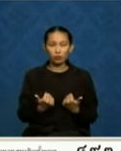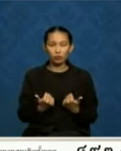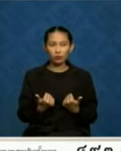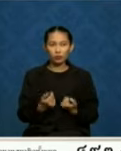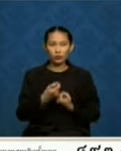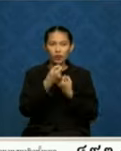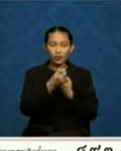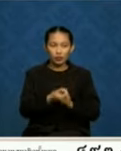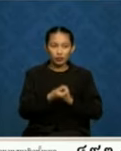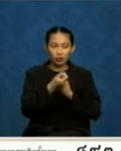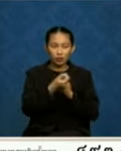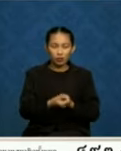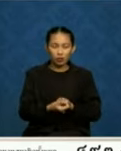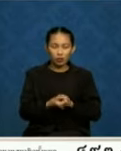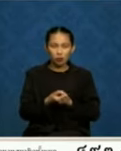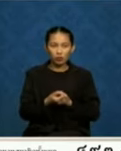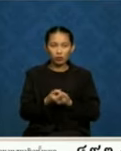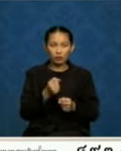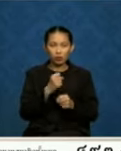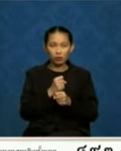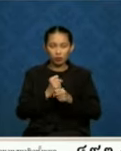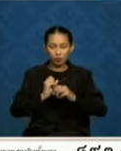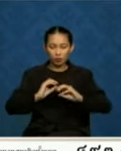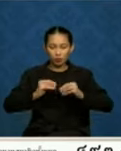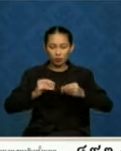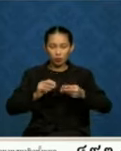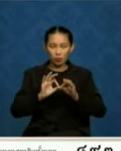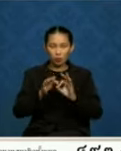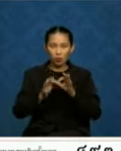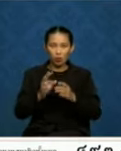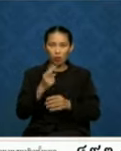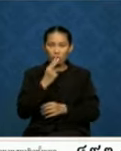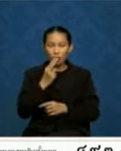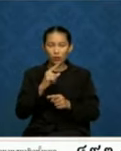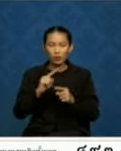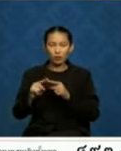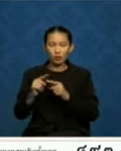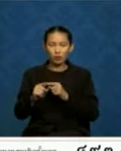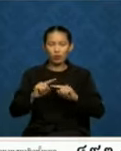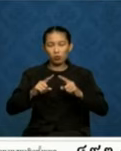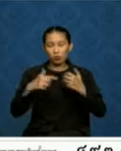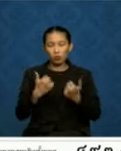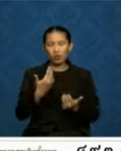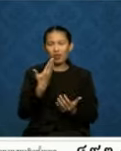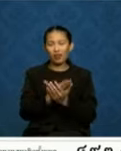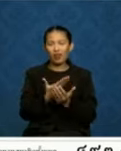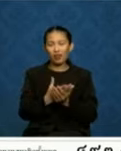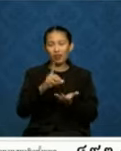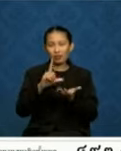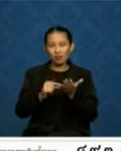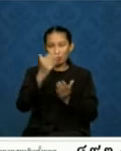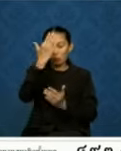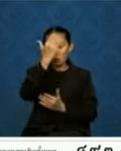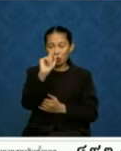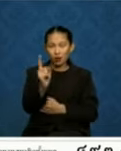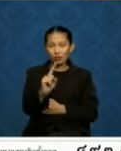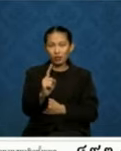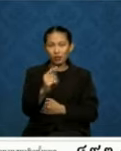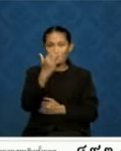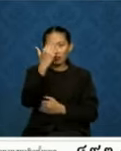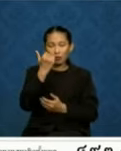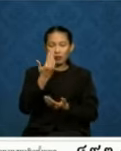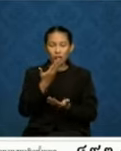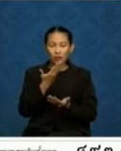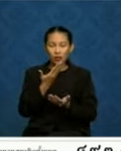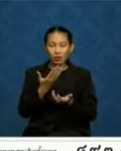ผู้เพาะปลูกยาสูบกับต้องประสบปัญหาราคายาสูบและยาเส้นตกต่ำเนื่องจากการลดปริมาณการรับ